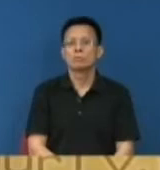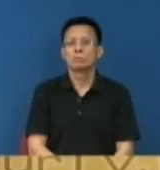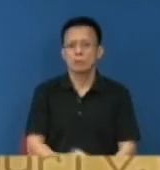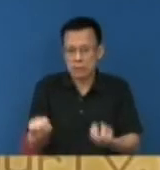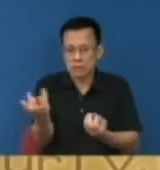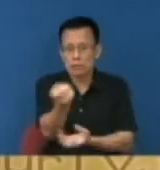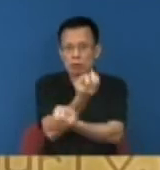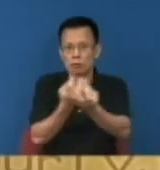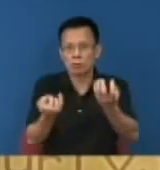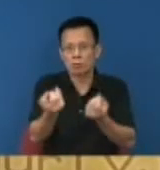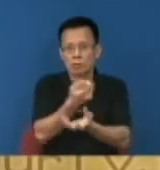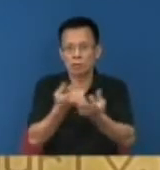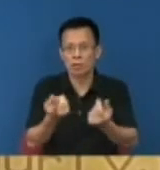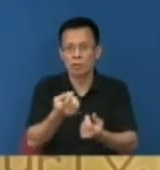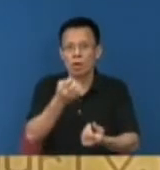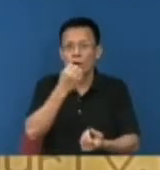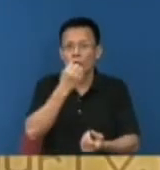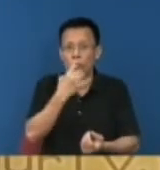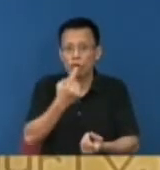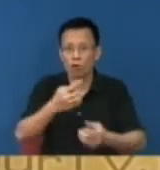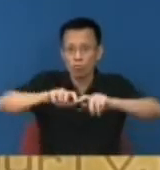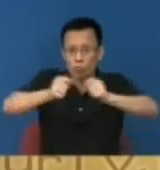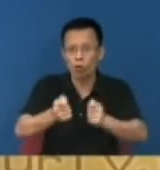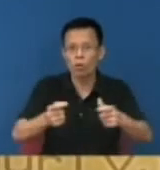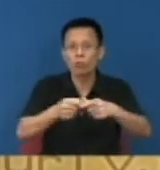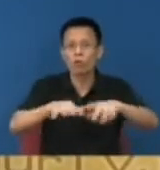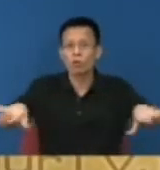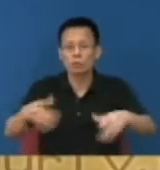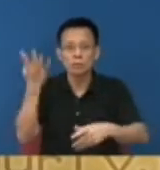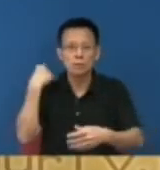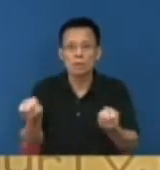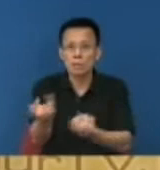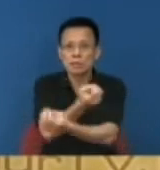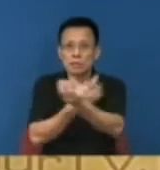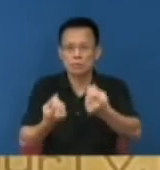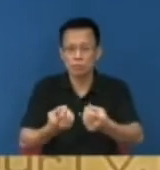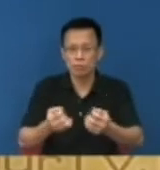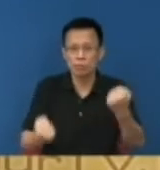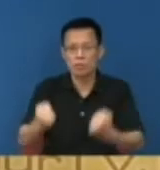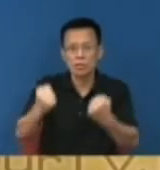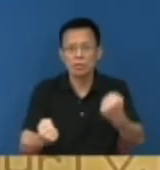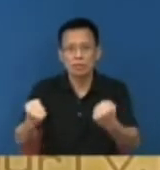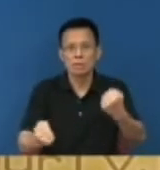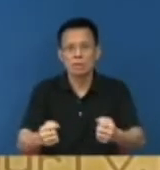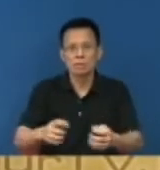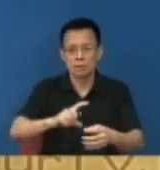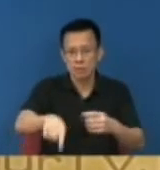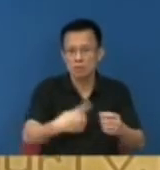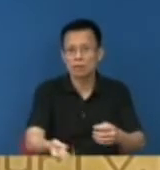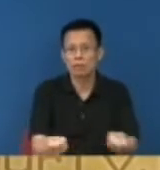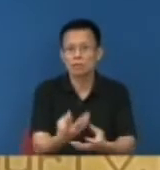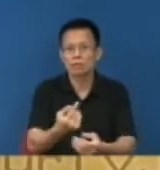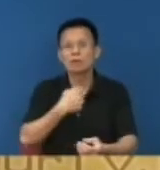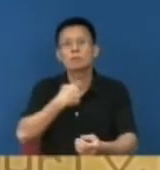燒東西在香港都說破壞公安的啦，我那次燒過胎有破壞公安的，那你使不使譴責啊？